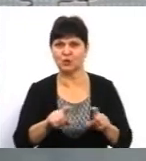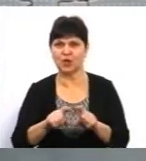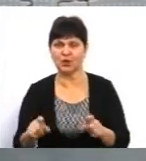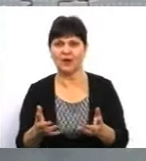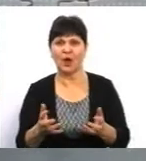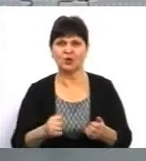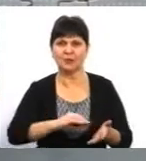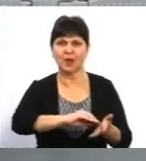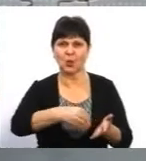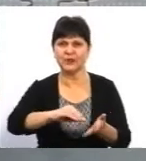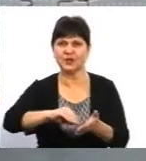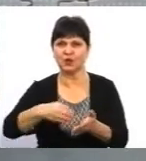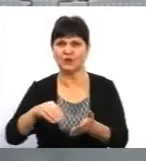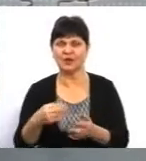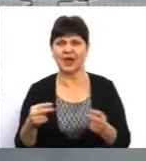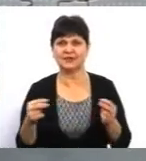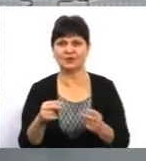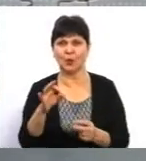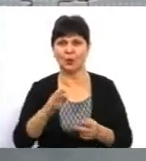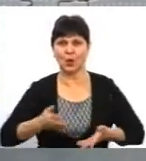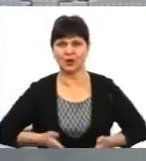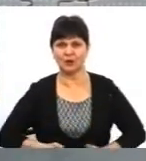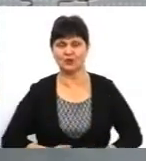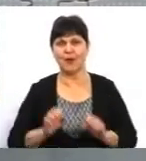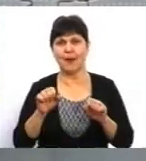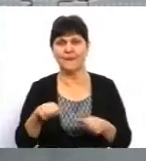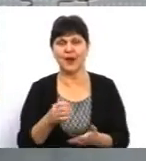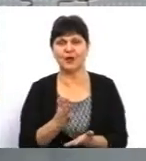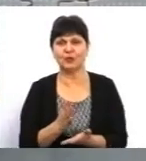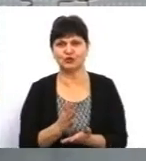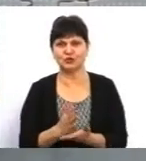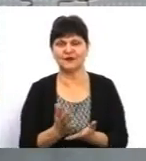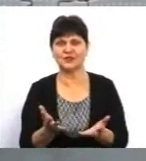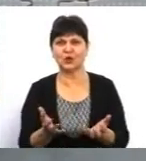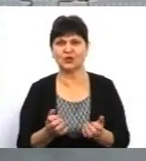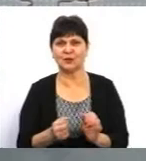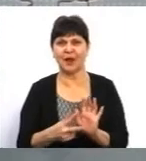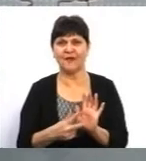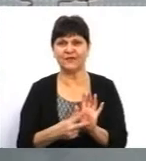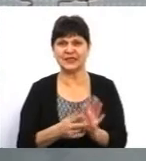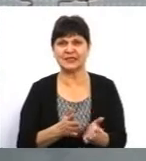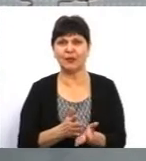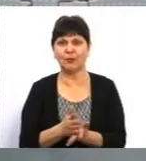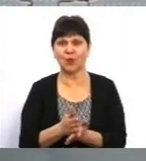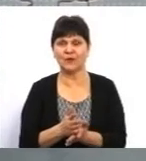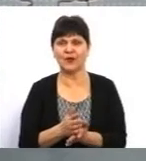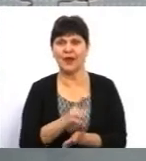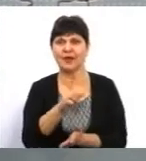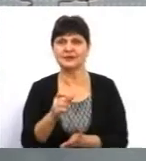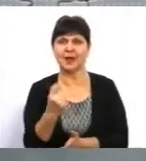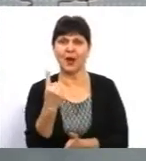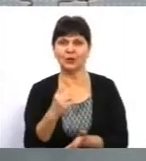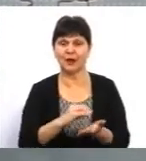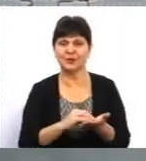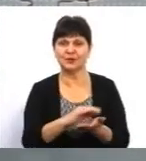довідки, в тому числі свідоцтво про народження, а мають можливість отримати 8 послуг за однією заявою в